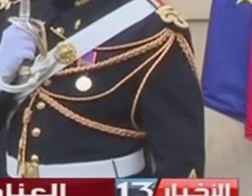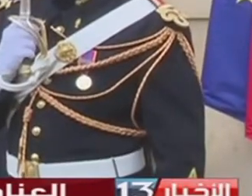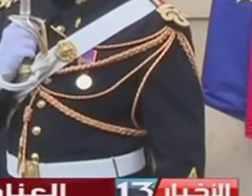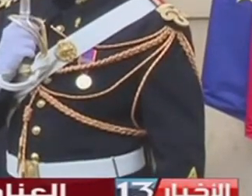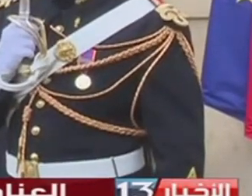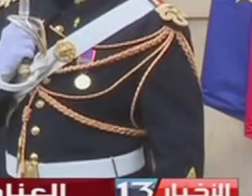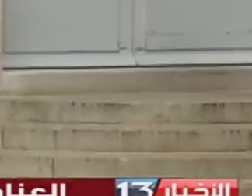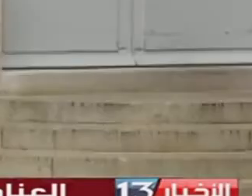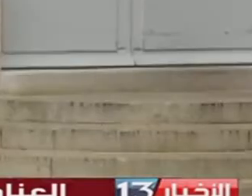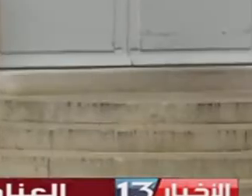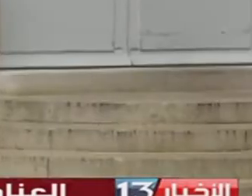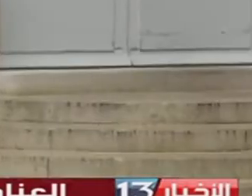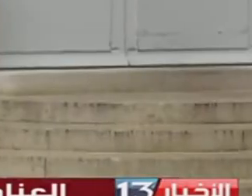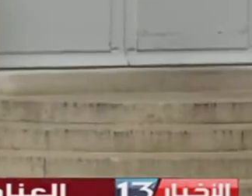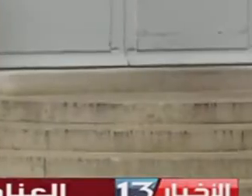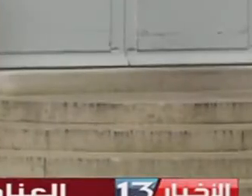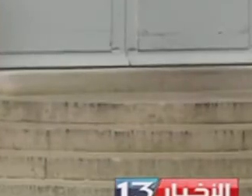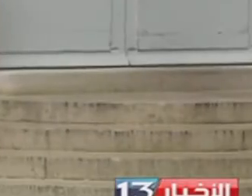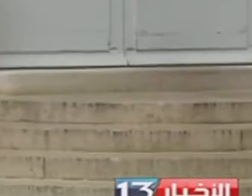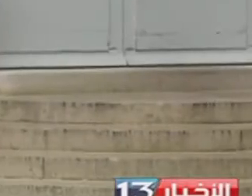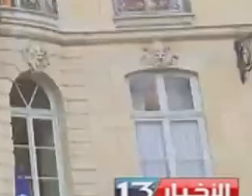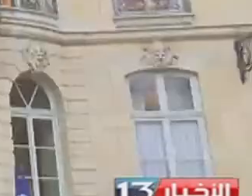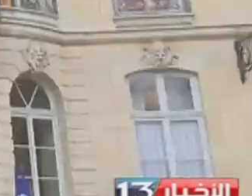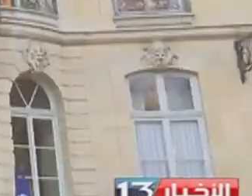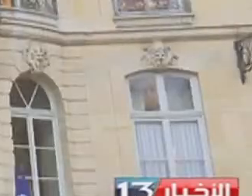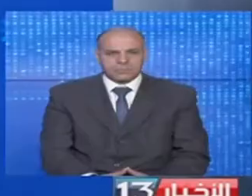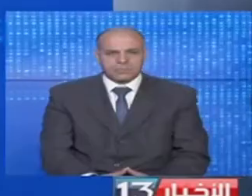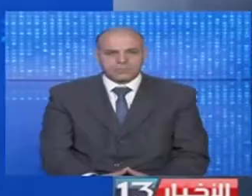الاستثمار بين البلدين.